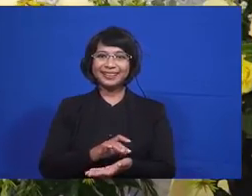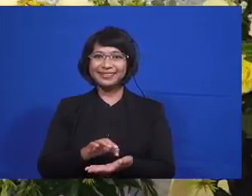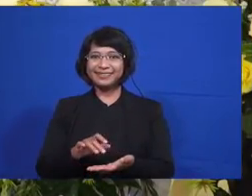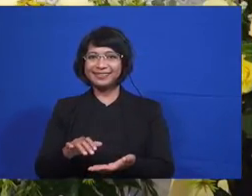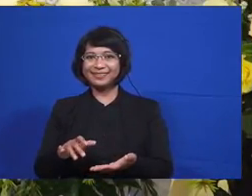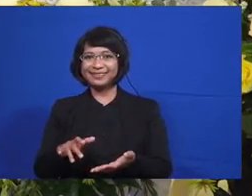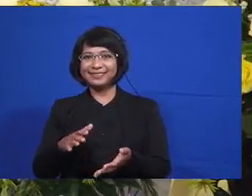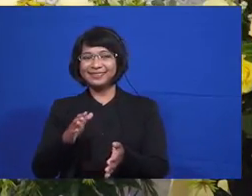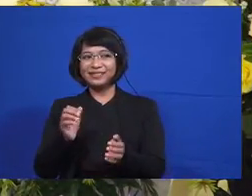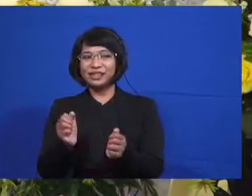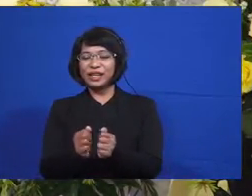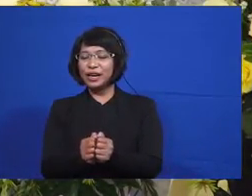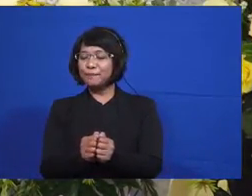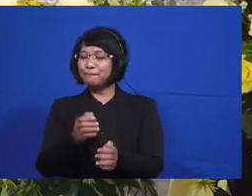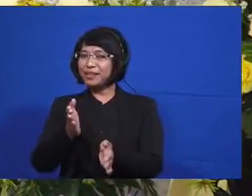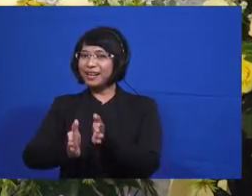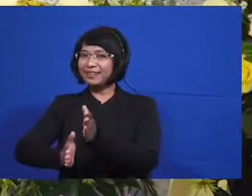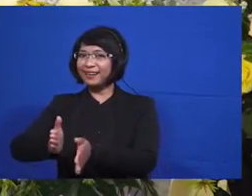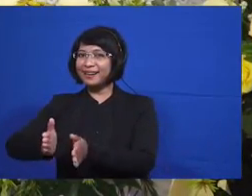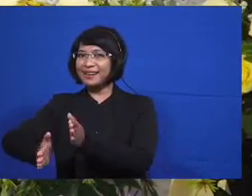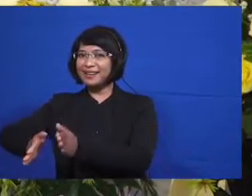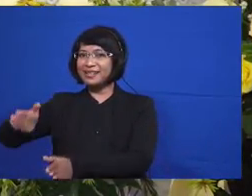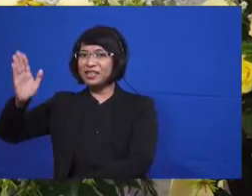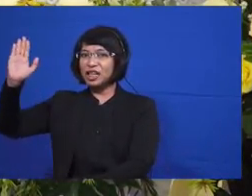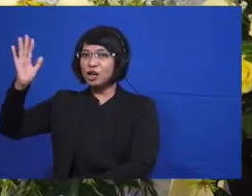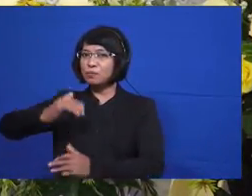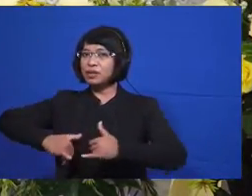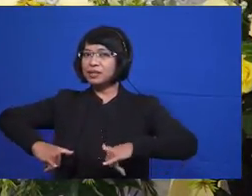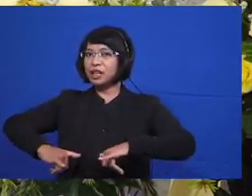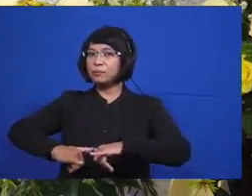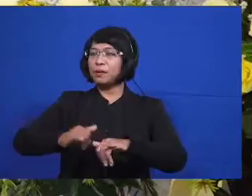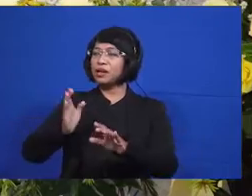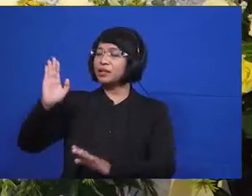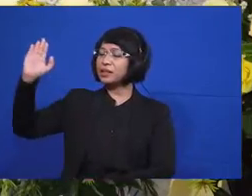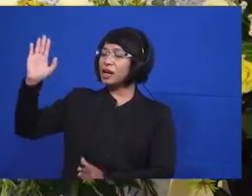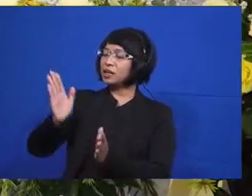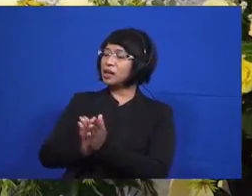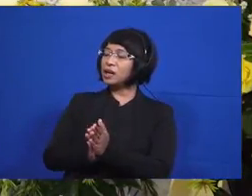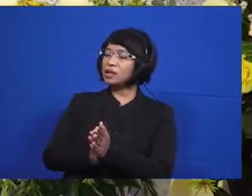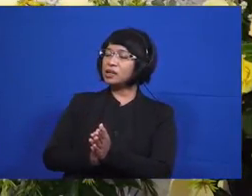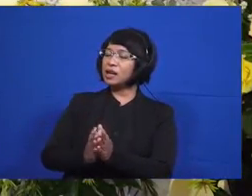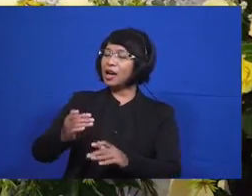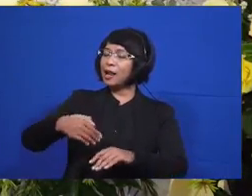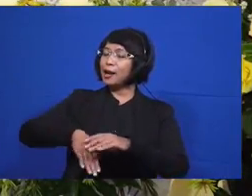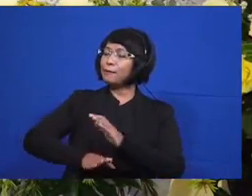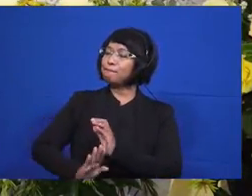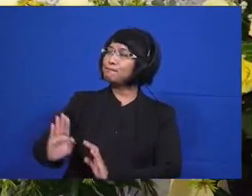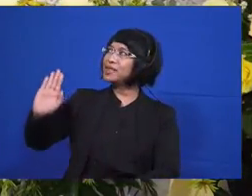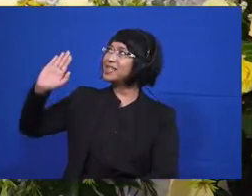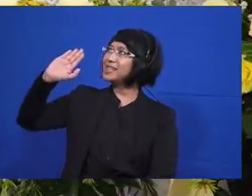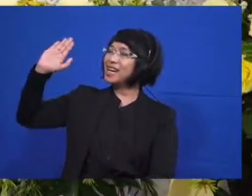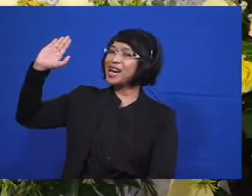Dengan pengantaran Dia, bersama Dia dan dalam